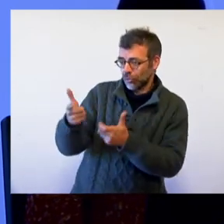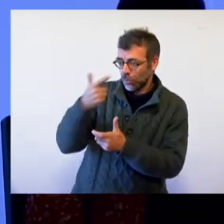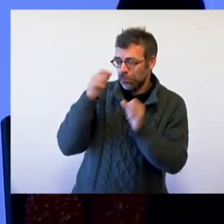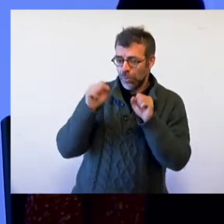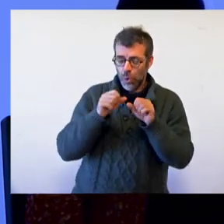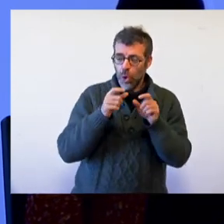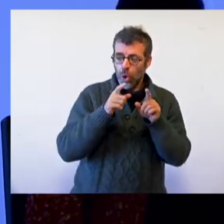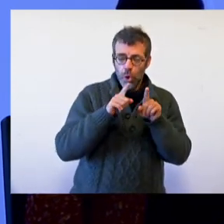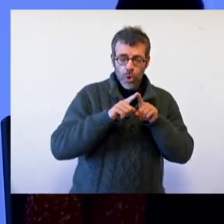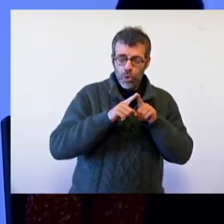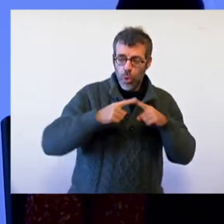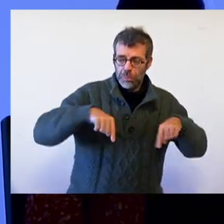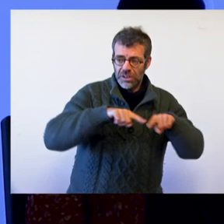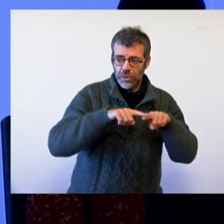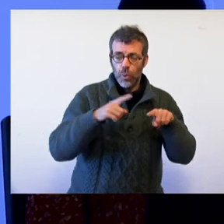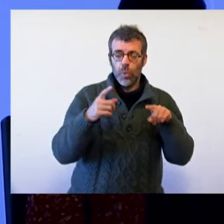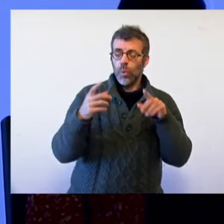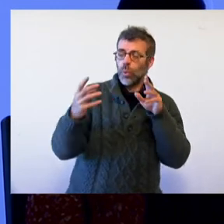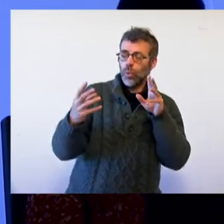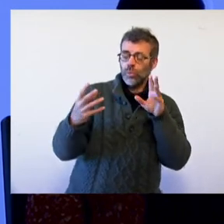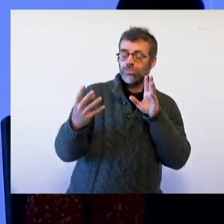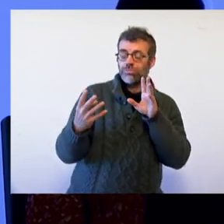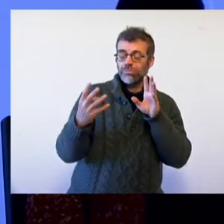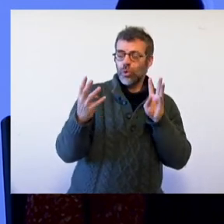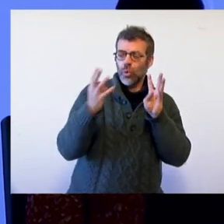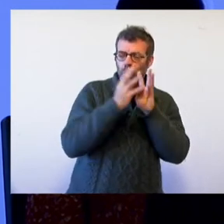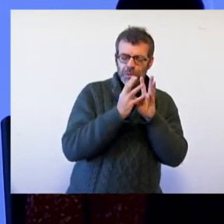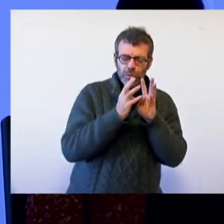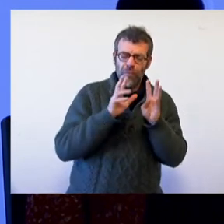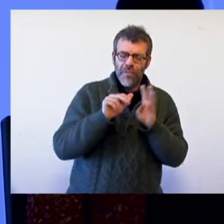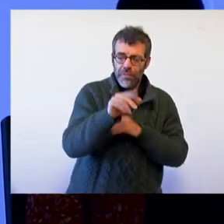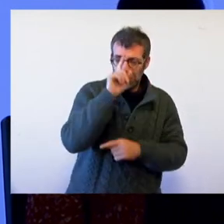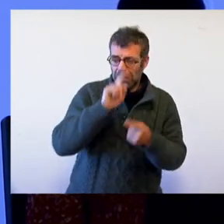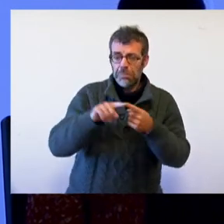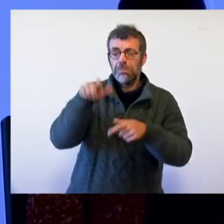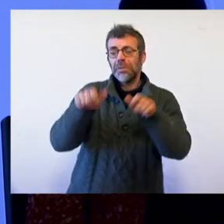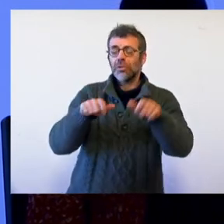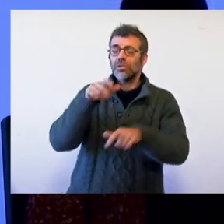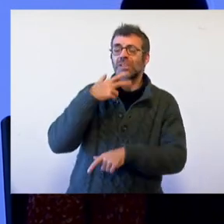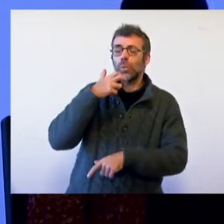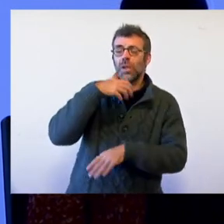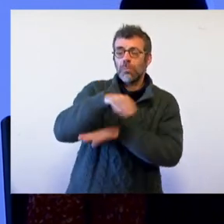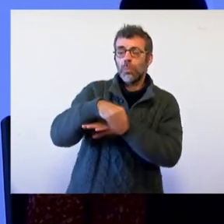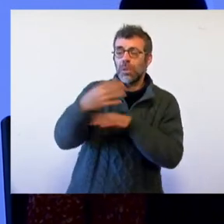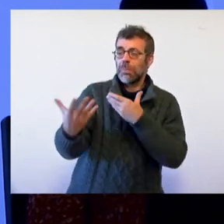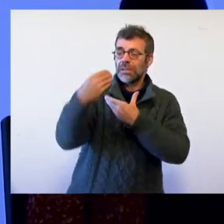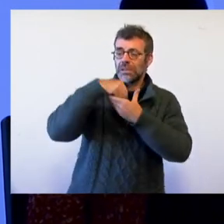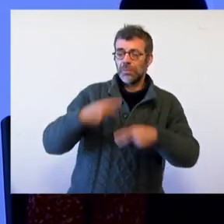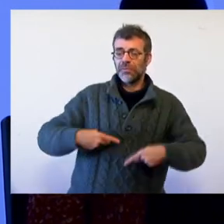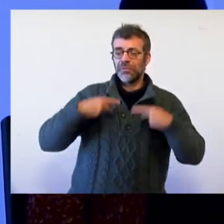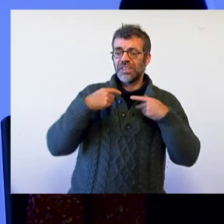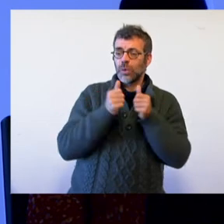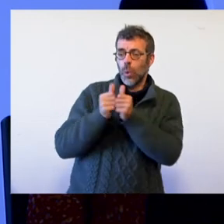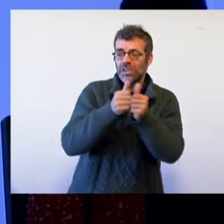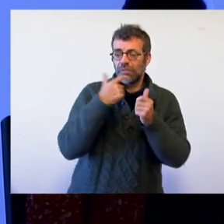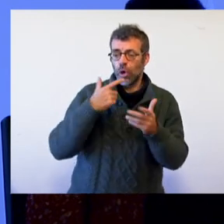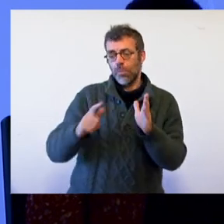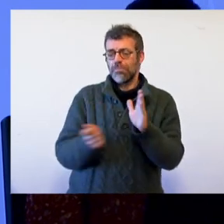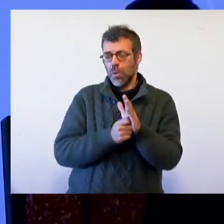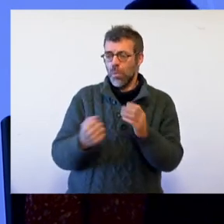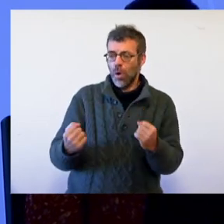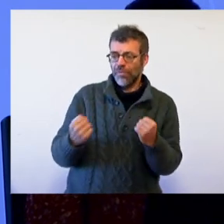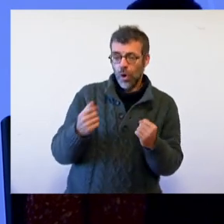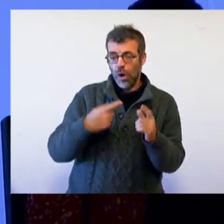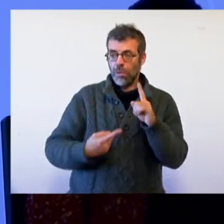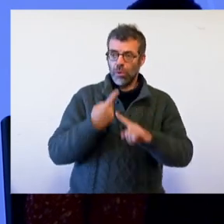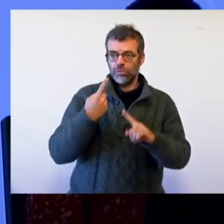de participation des citoyens de Montpellier à la vie démocratique. Vous êtes évidemment les bienvenus, c'est des moments forts et je crois que